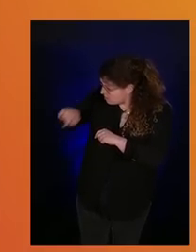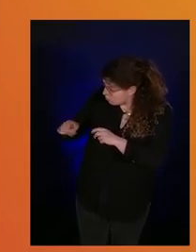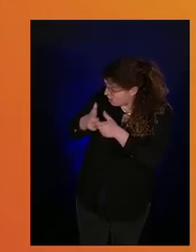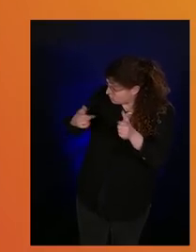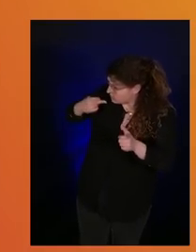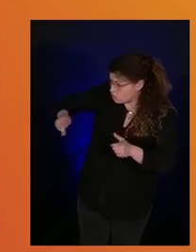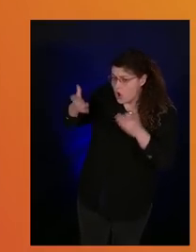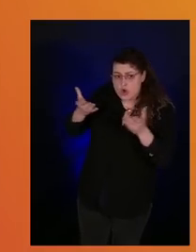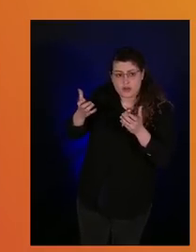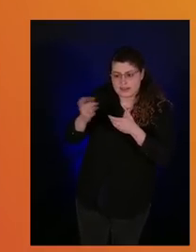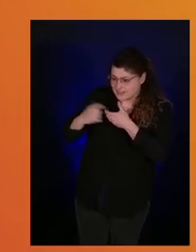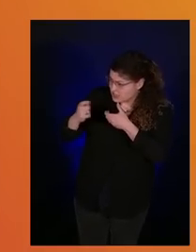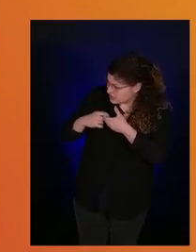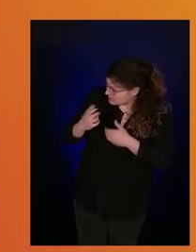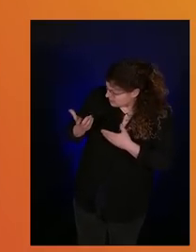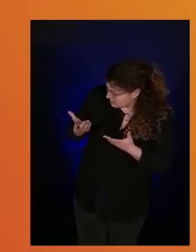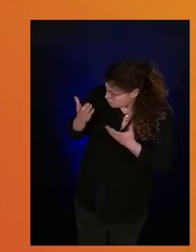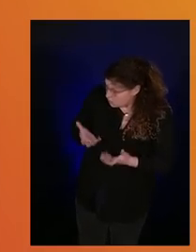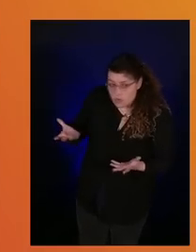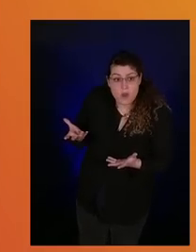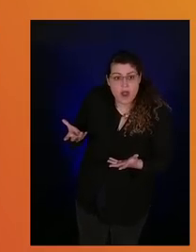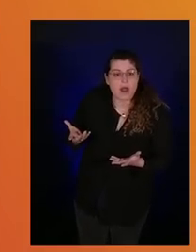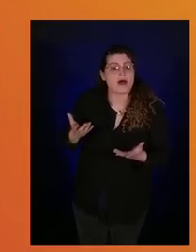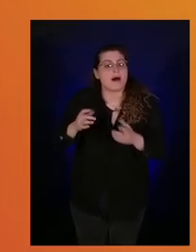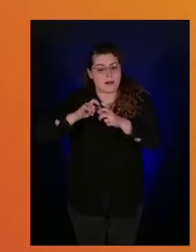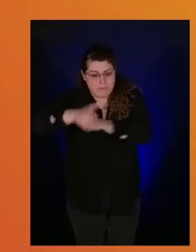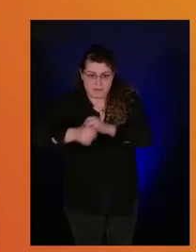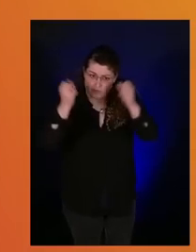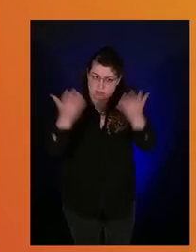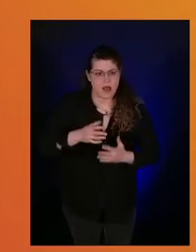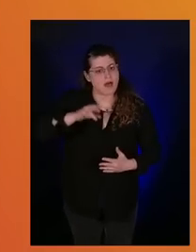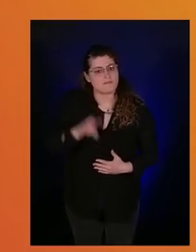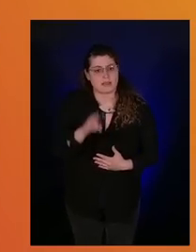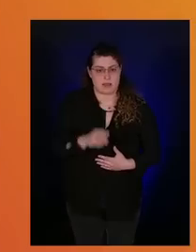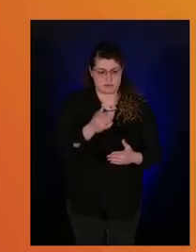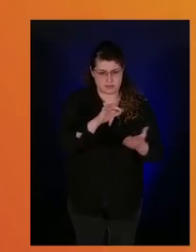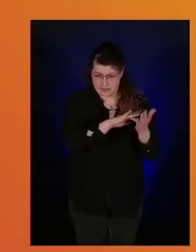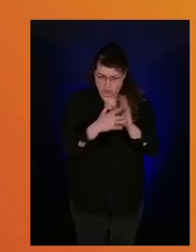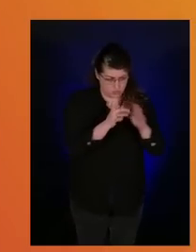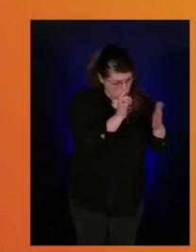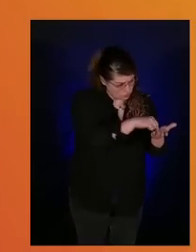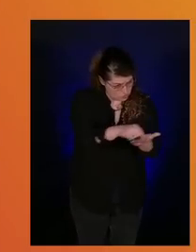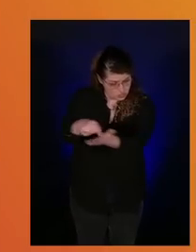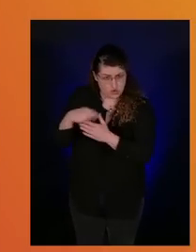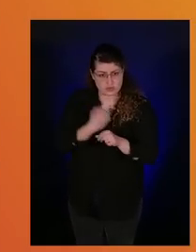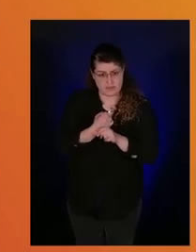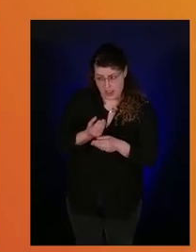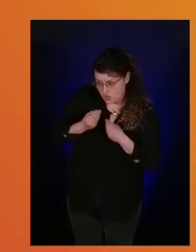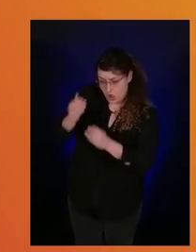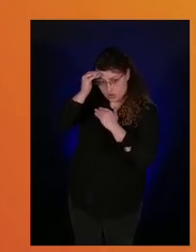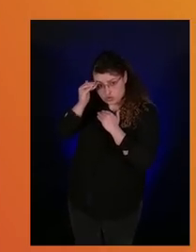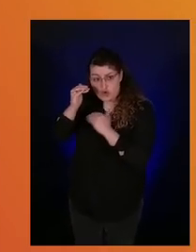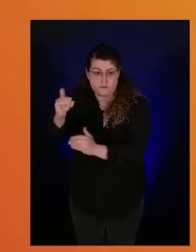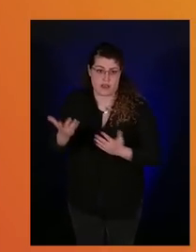entreprise, afin que chacun de ces moments soit un véritable événement dans chaque lieu de travail, ainsi redonner confiance,